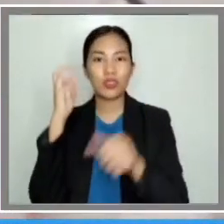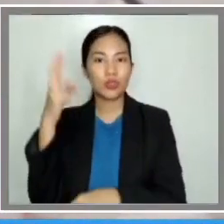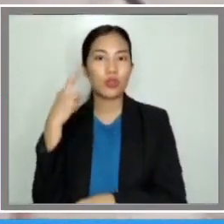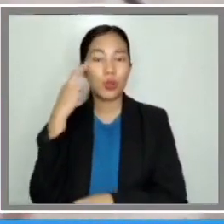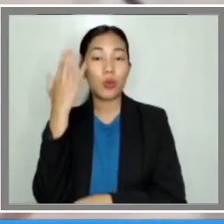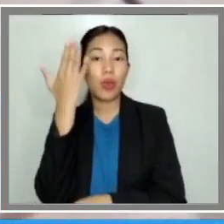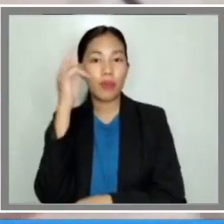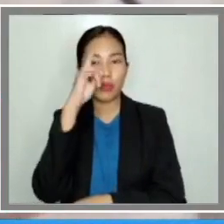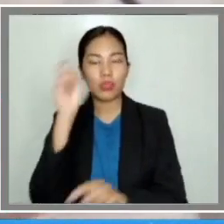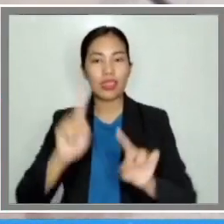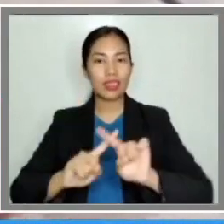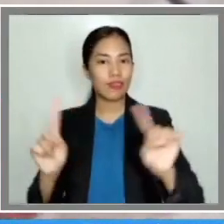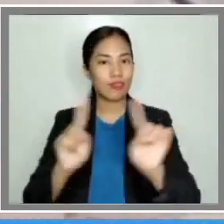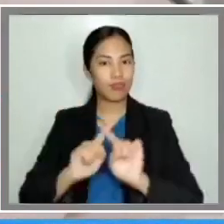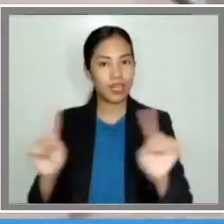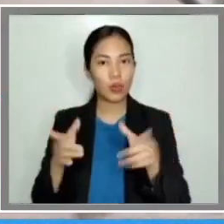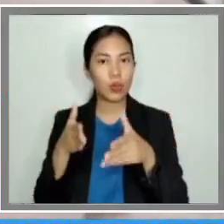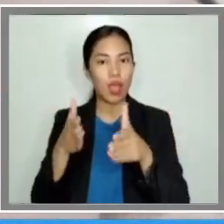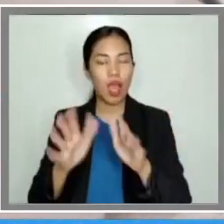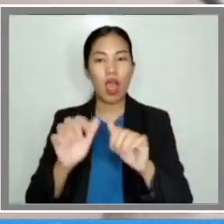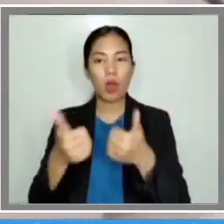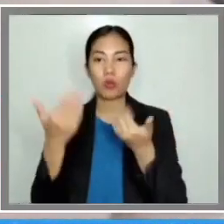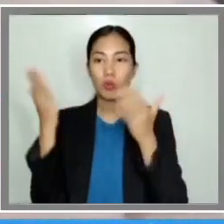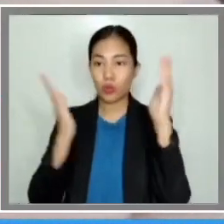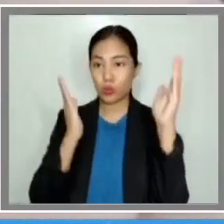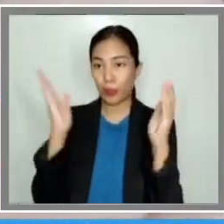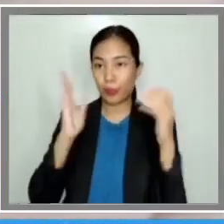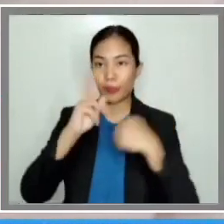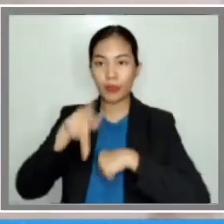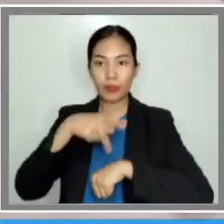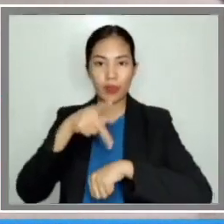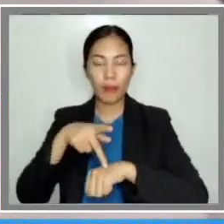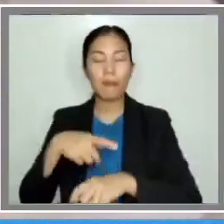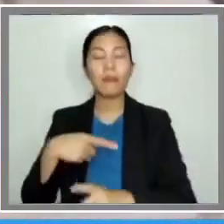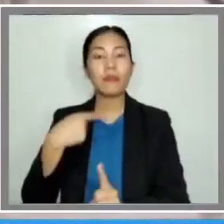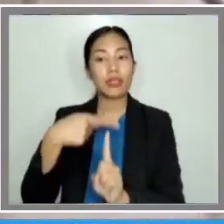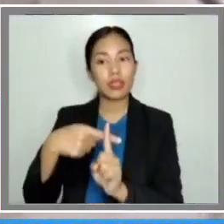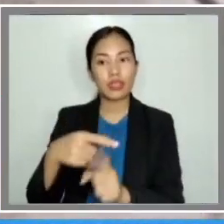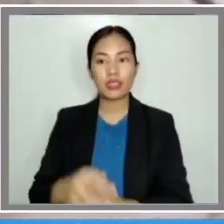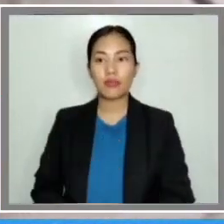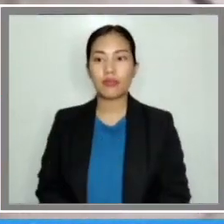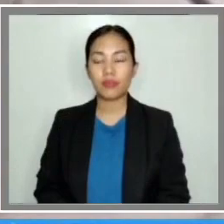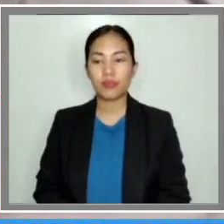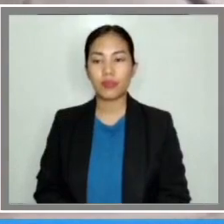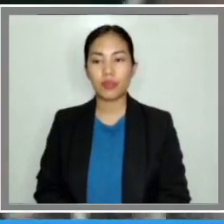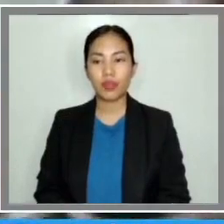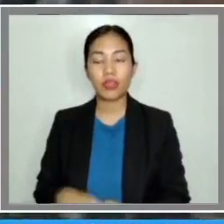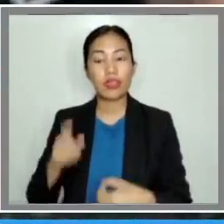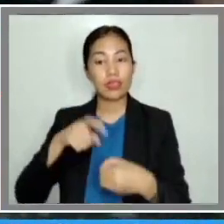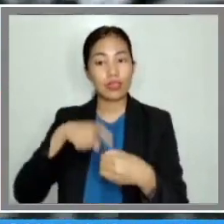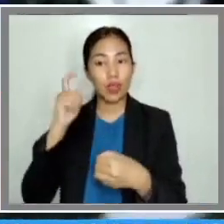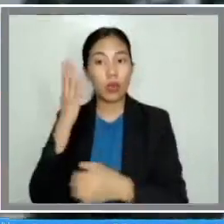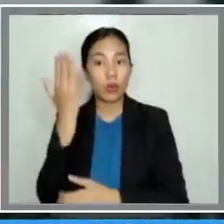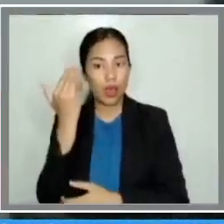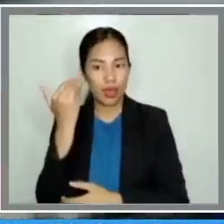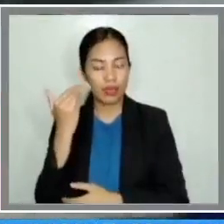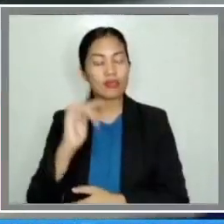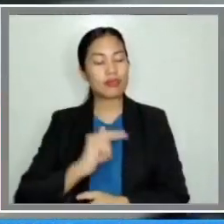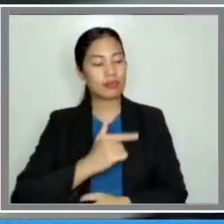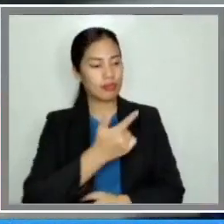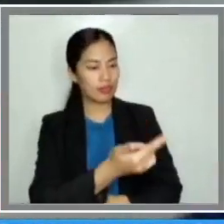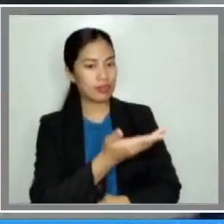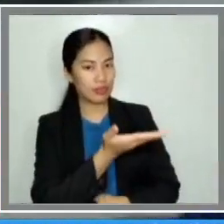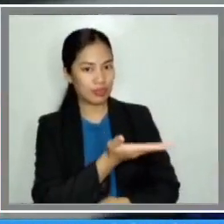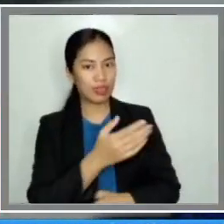paraan kung paano magsisilbi sa bansa at ang kanyang pagbibitiw daw ay para bigyan daan itong si Bautista para punili ng taong